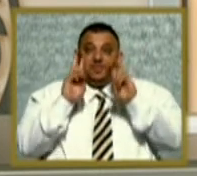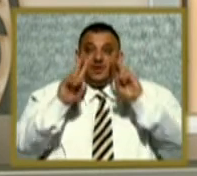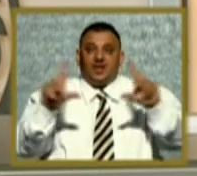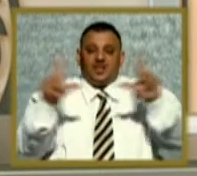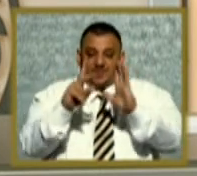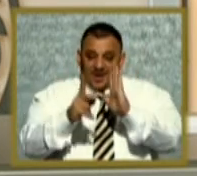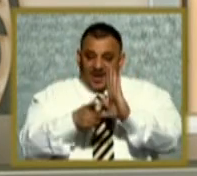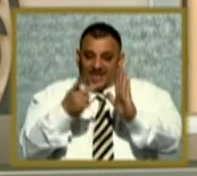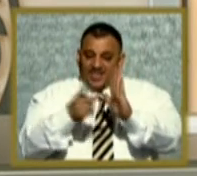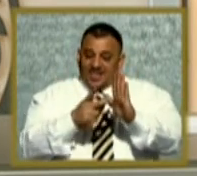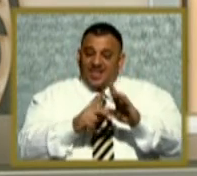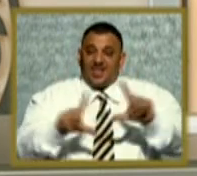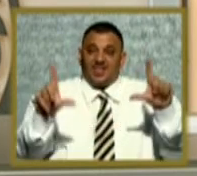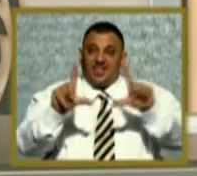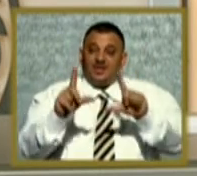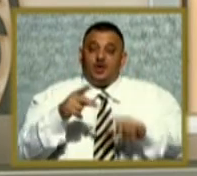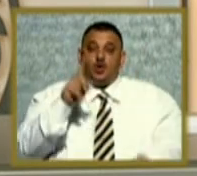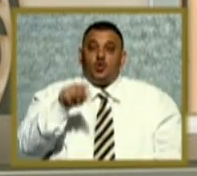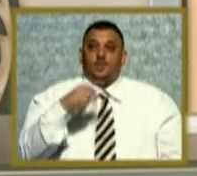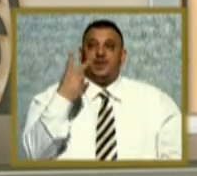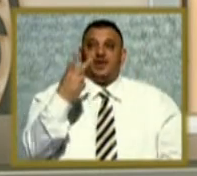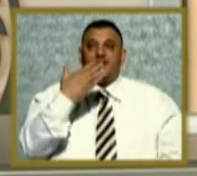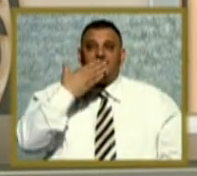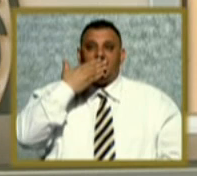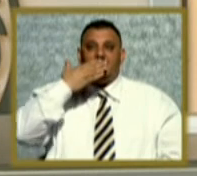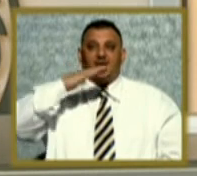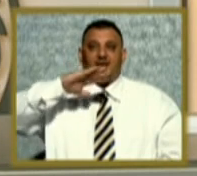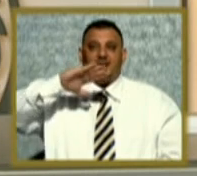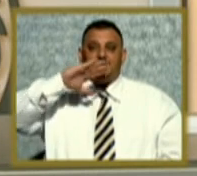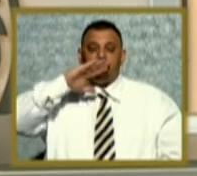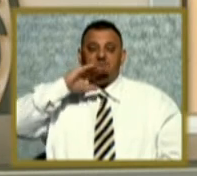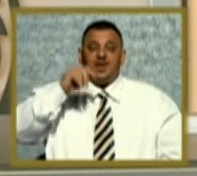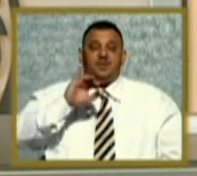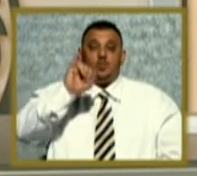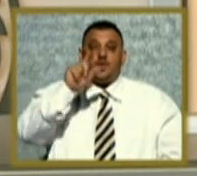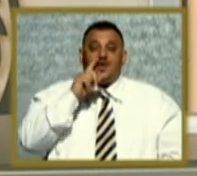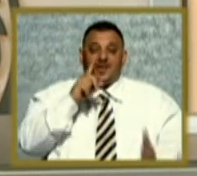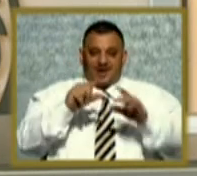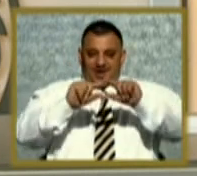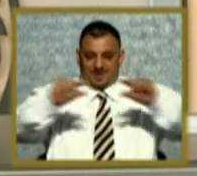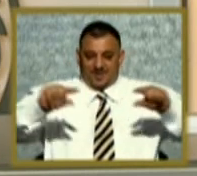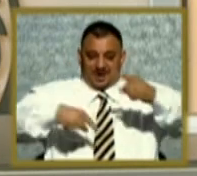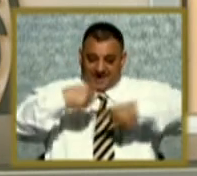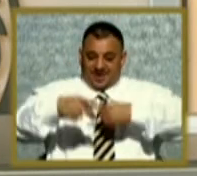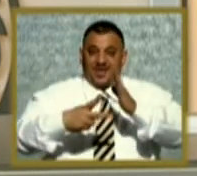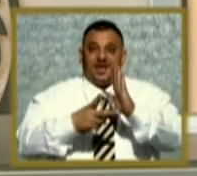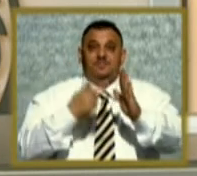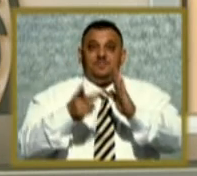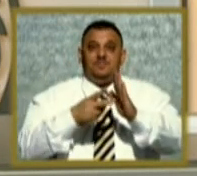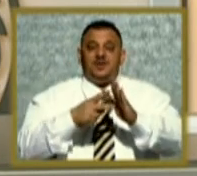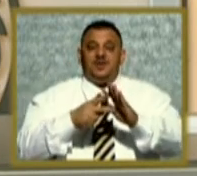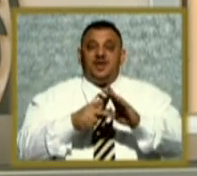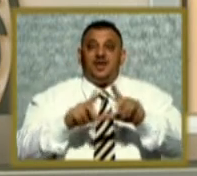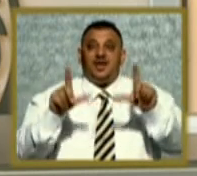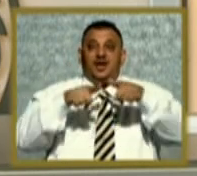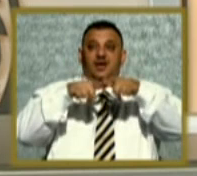إعادة للبرنامج مرتين في اليوم ولله الحمد، وممكن أخونا المخرج مصطفى يظهر لنا على الشاشة عناوين الإعادة. بارك